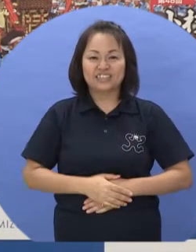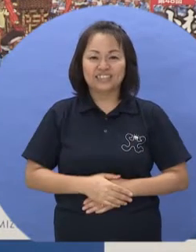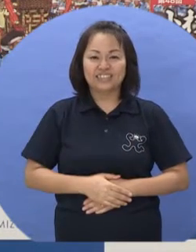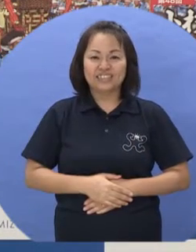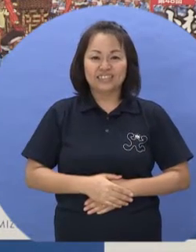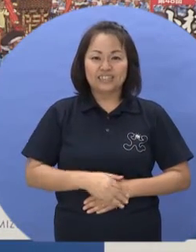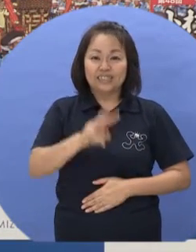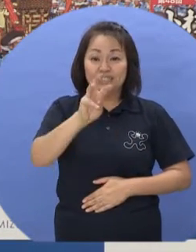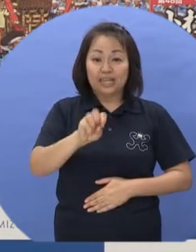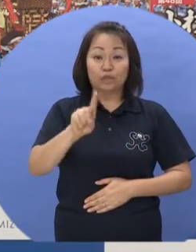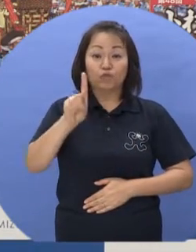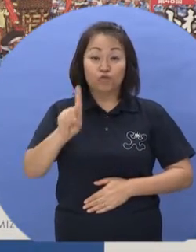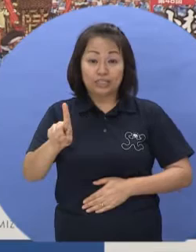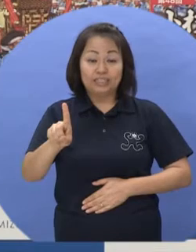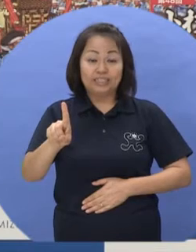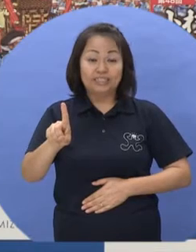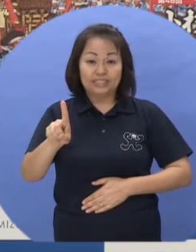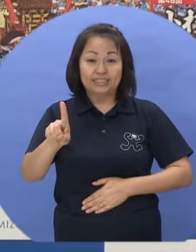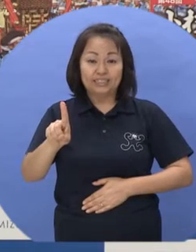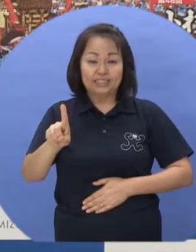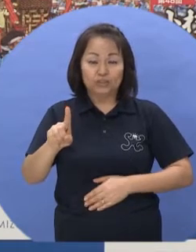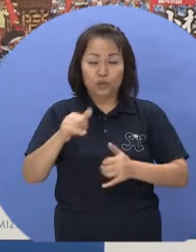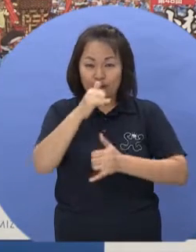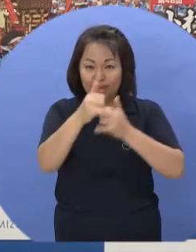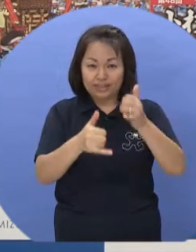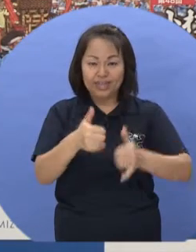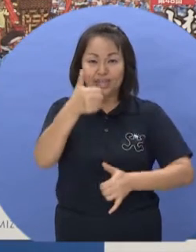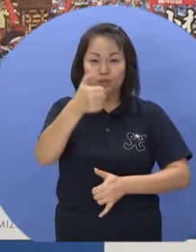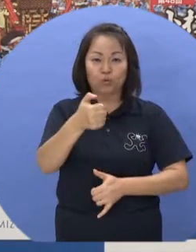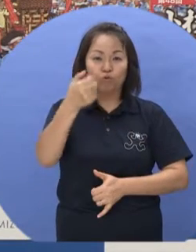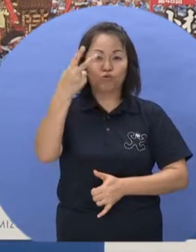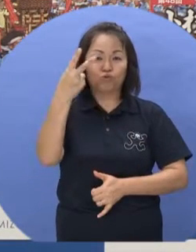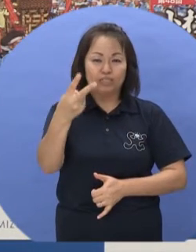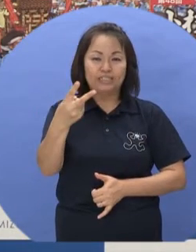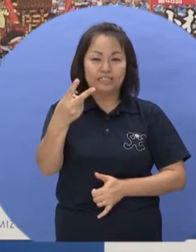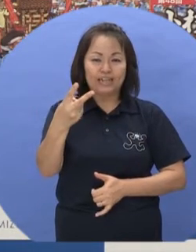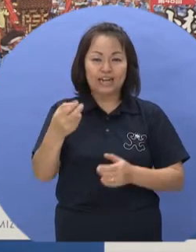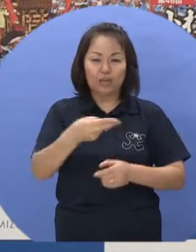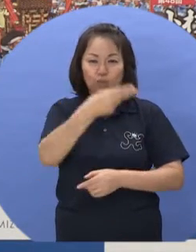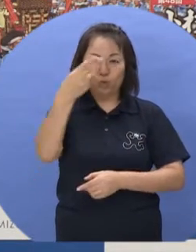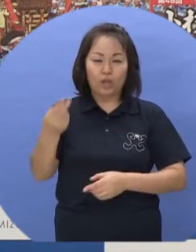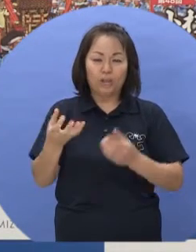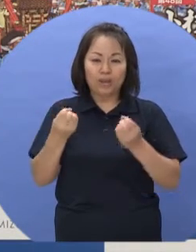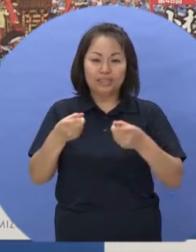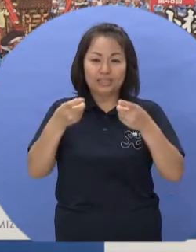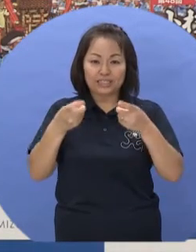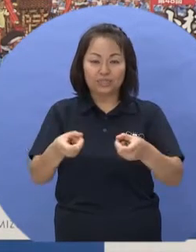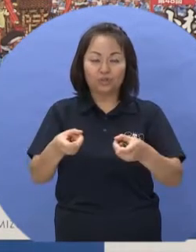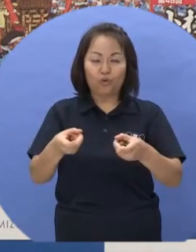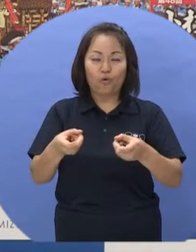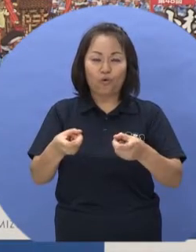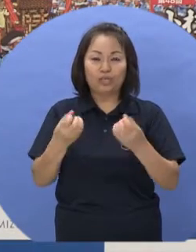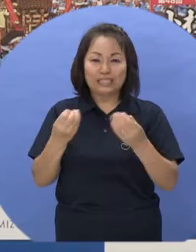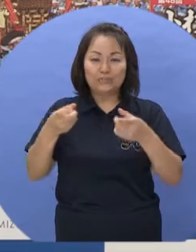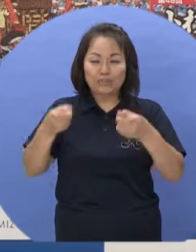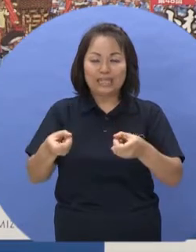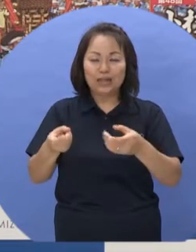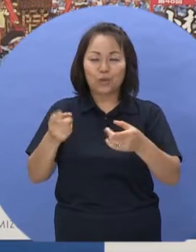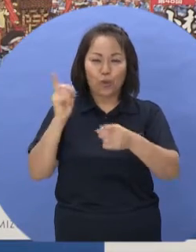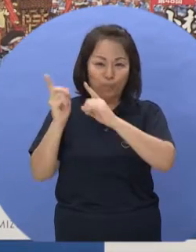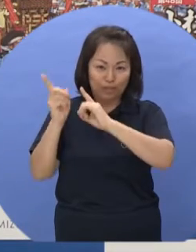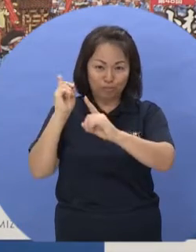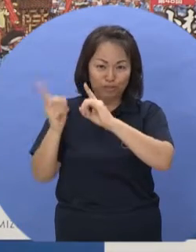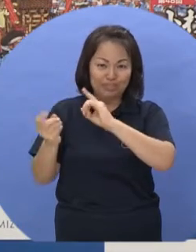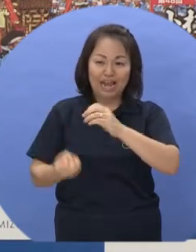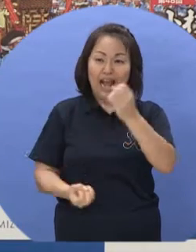日の日曜日には、これは第52回富山振興市港祭り、あと花火大会が開催をされます。